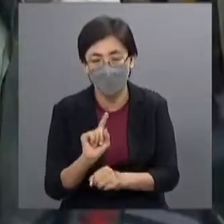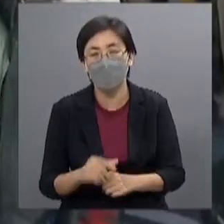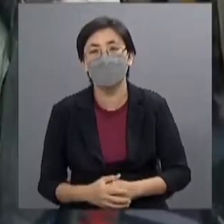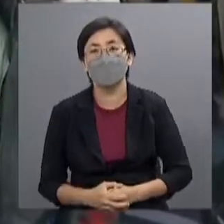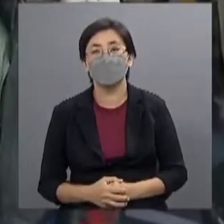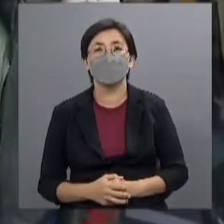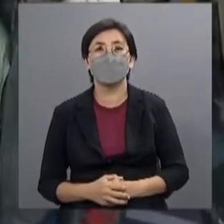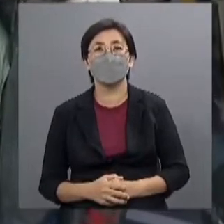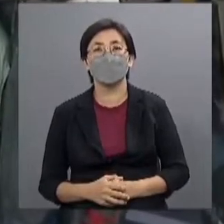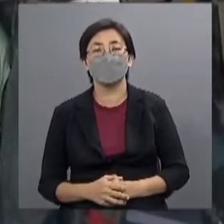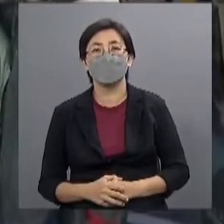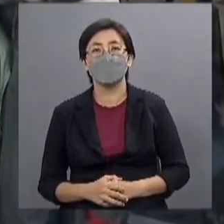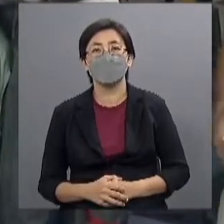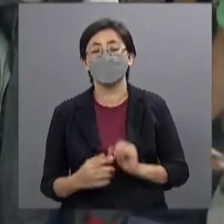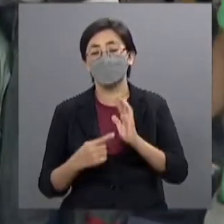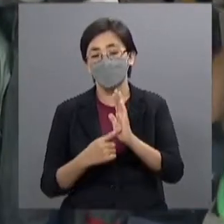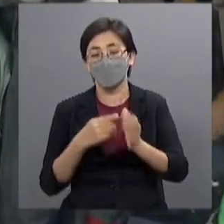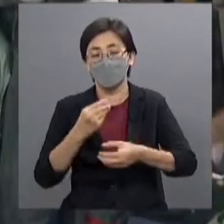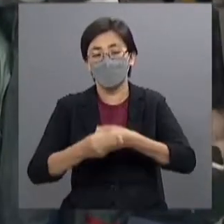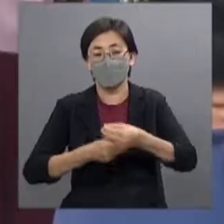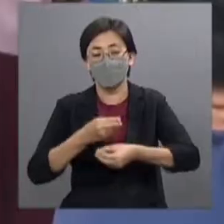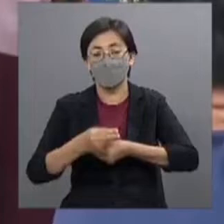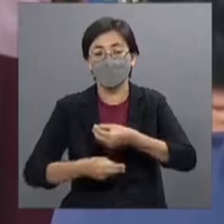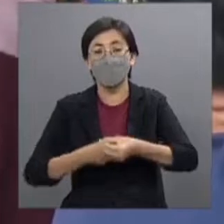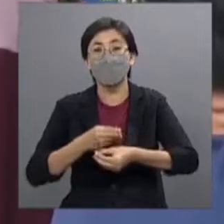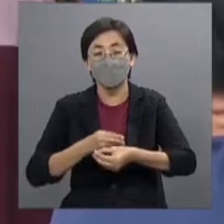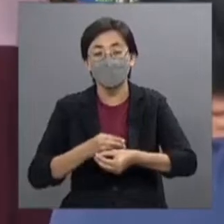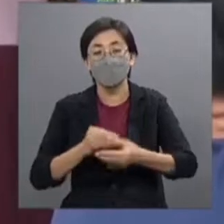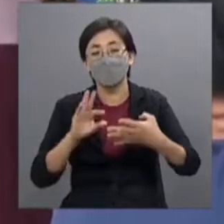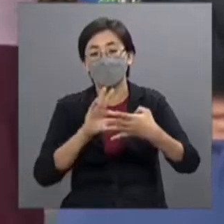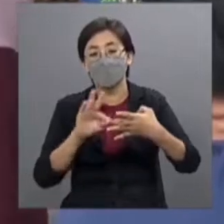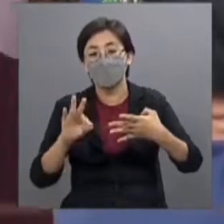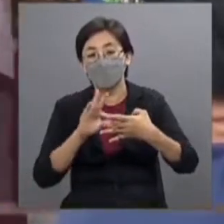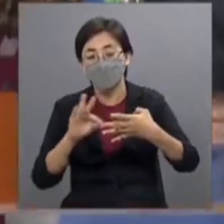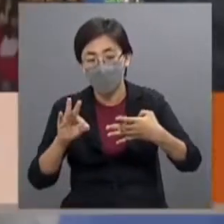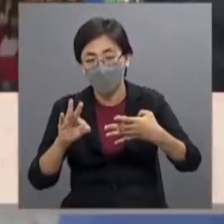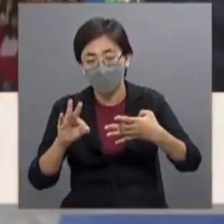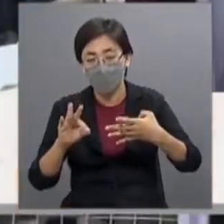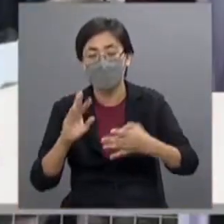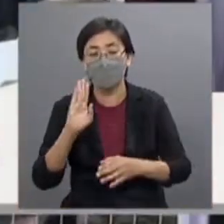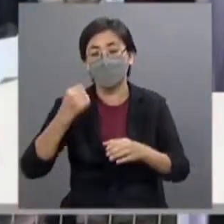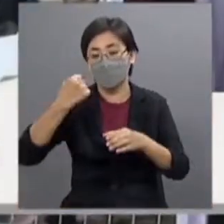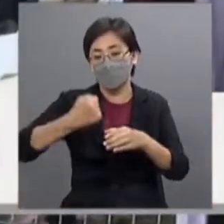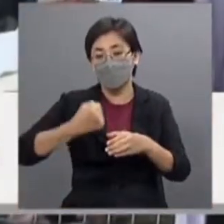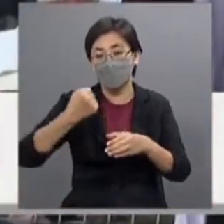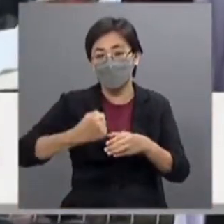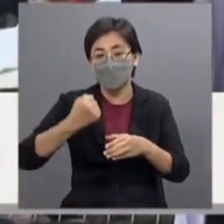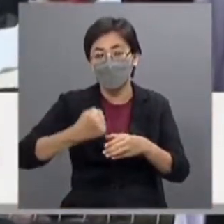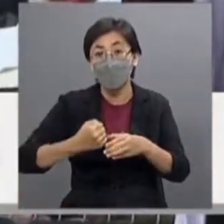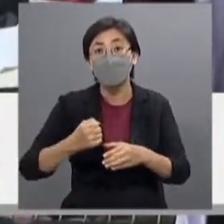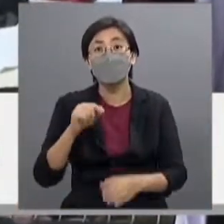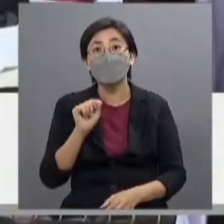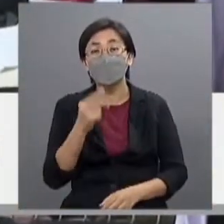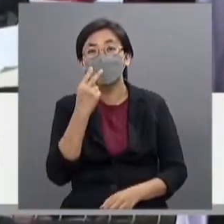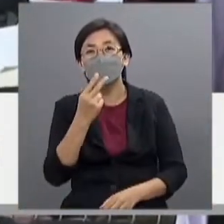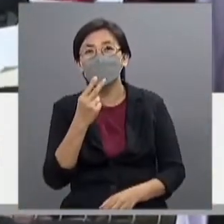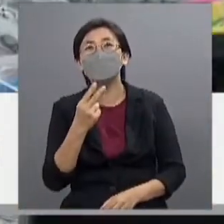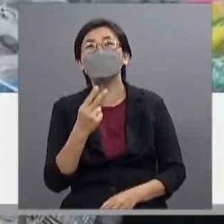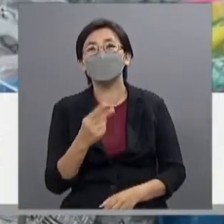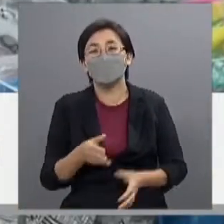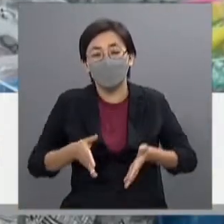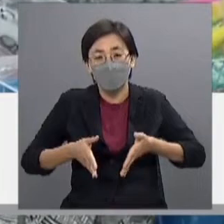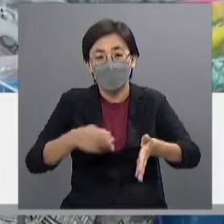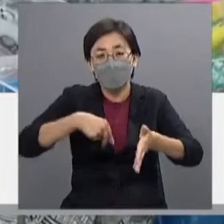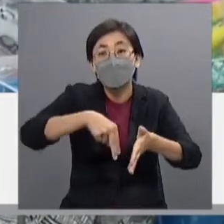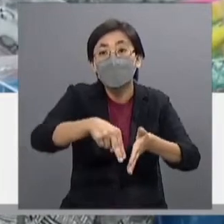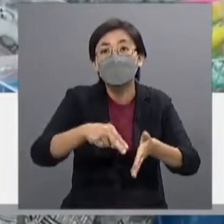อย่างเช่นตลาดนัดบริเวณการเคหะแขวงคลองจันเขตบางกะปินะคะก็จะเห็นภาพแบบนี้ชัดเจนค่ะว่าบรรดาร้านค้าจ